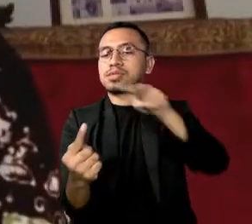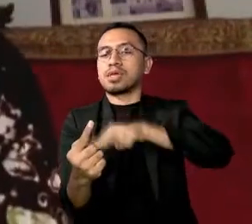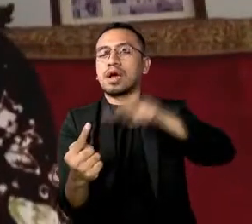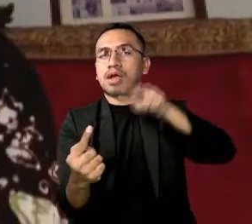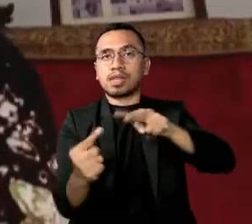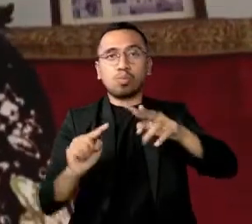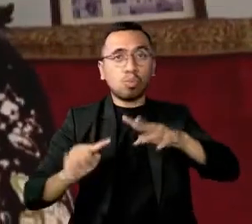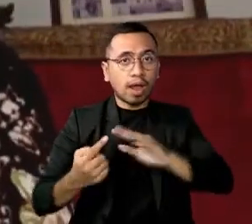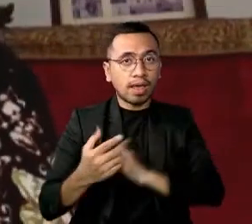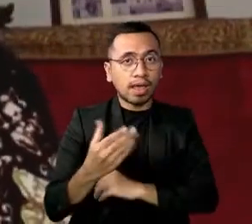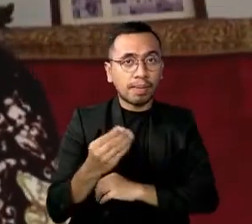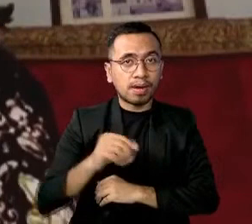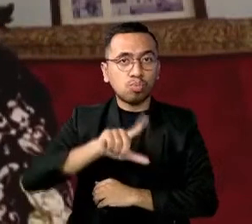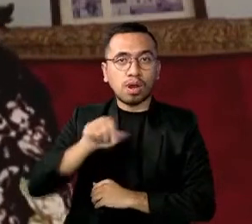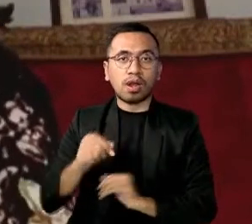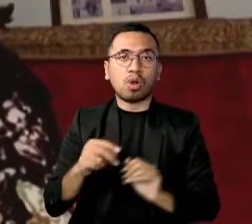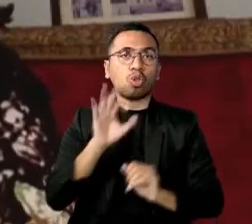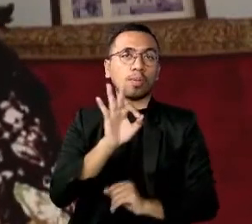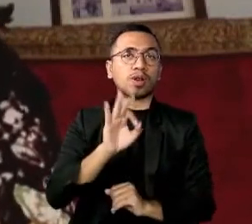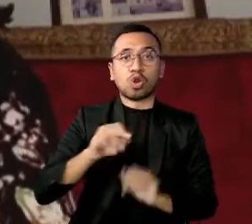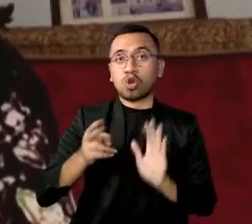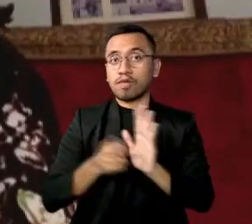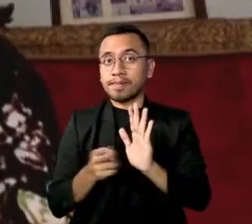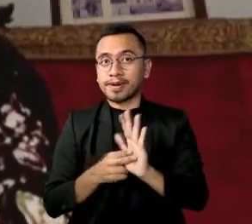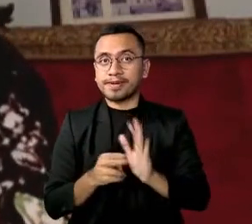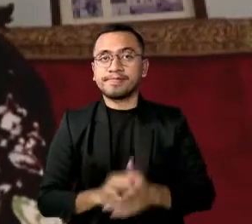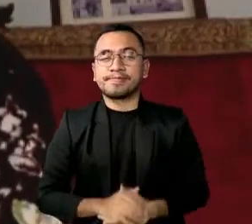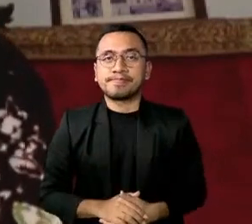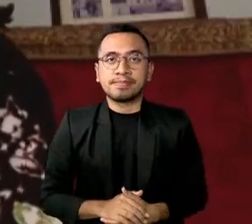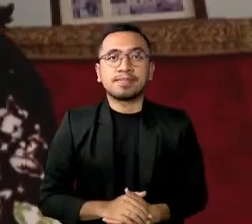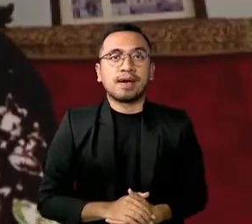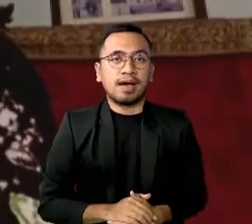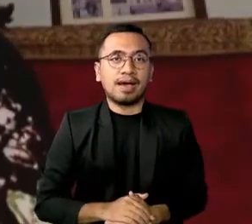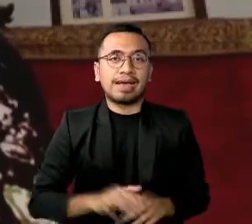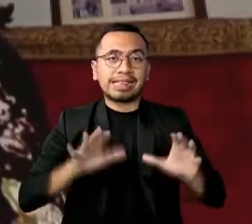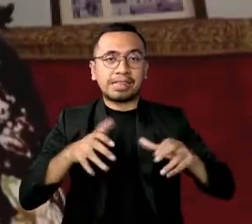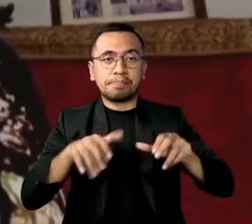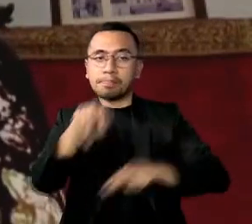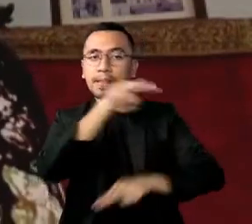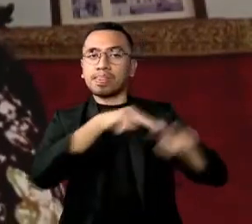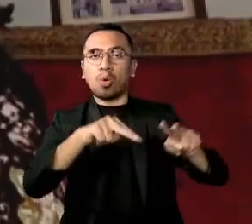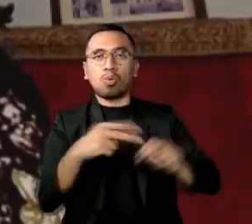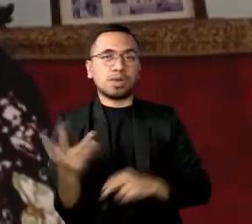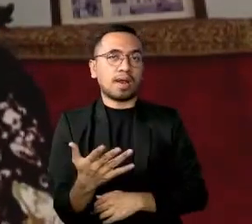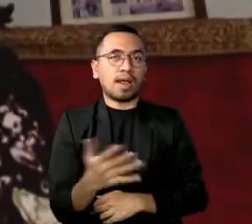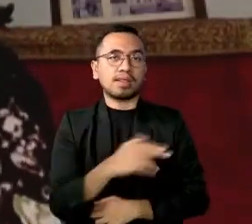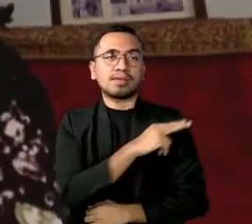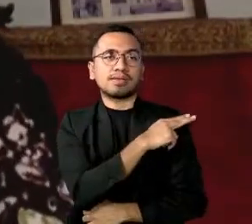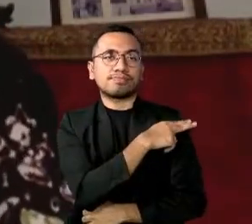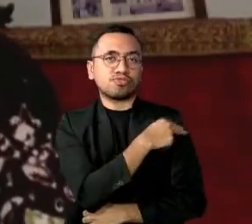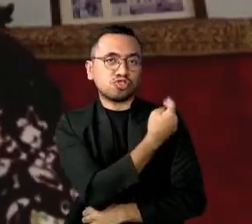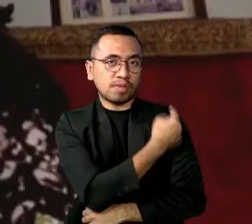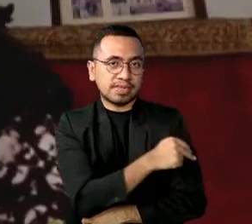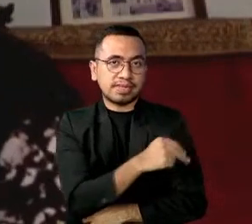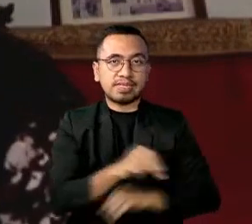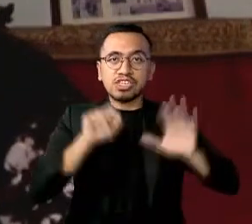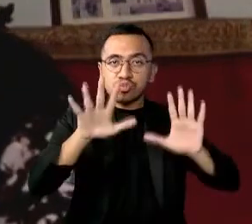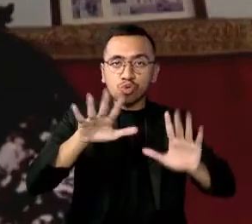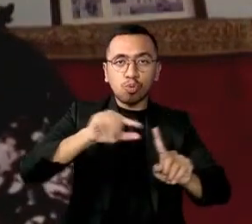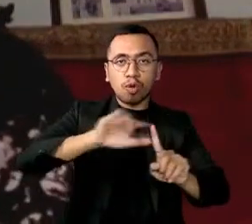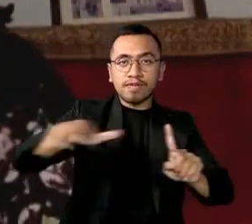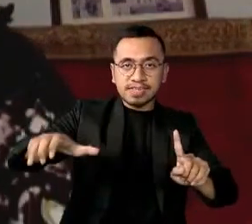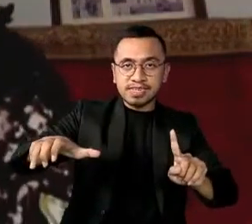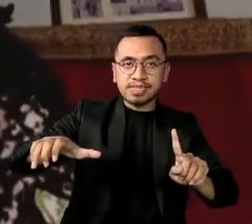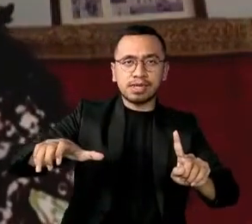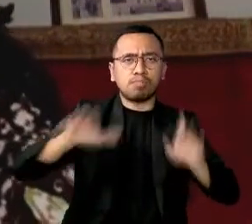dari mulai Oktober dan itu sudah dikirim ke tingkat prop Puskesmas desa-desa di 10 provinsi yang rantai